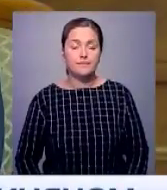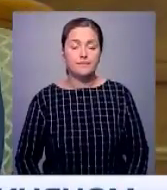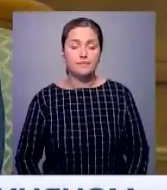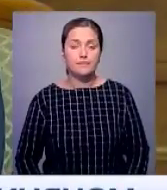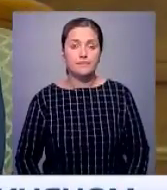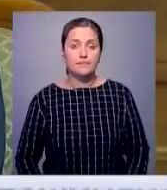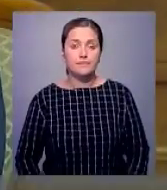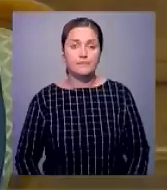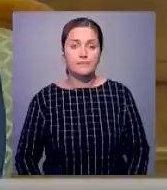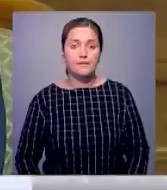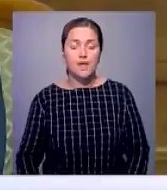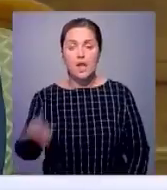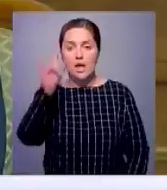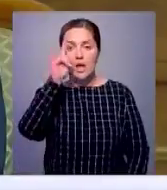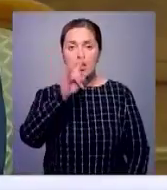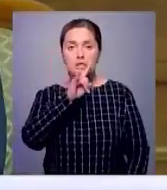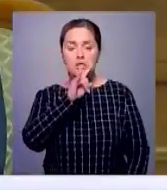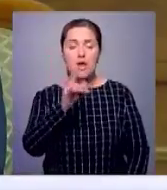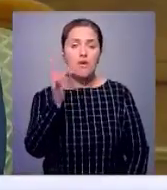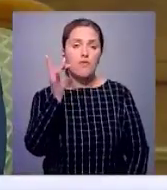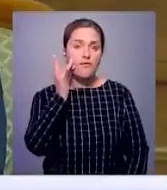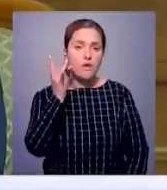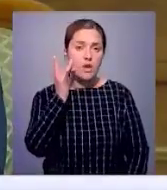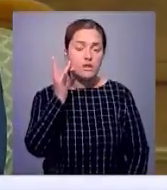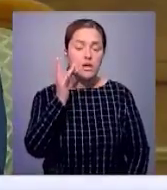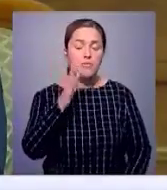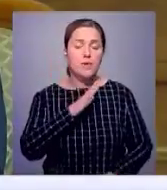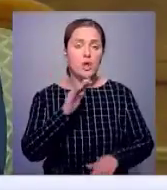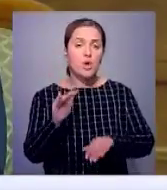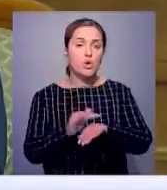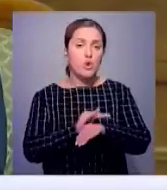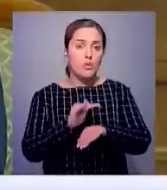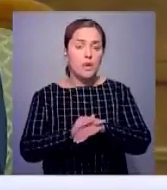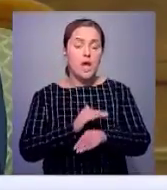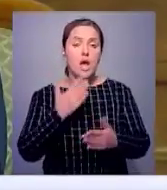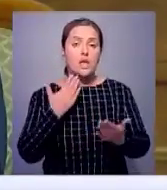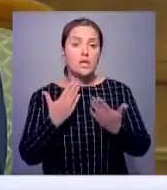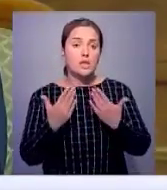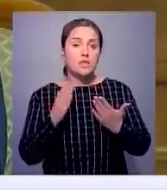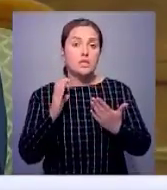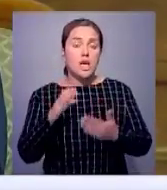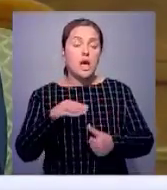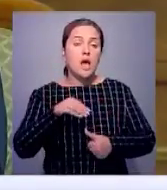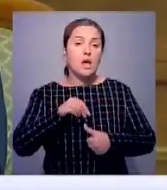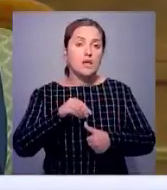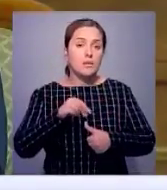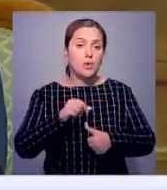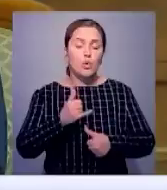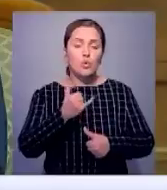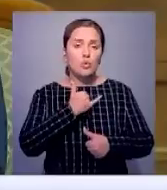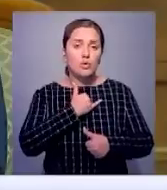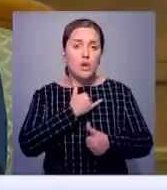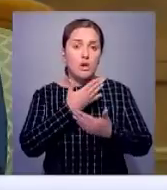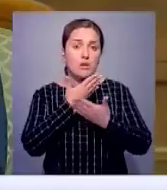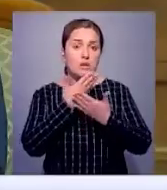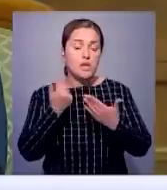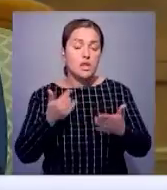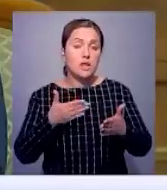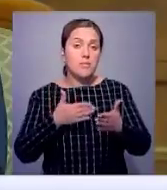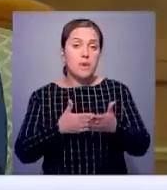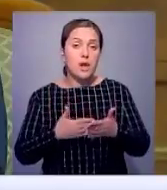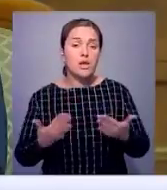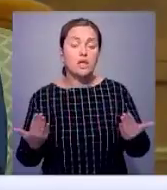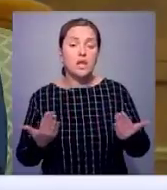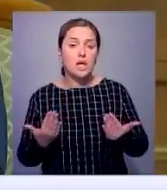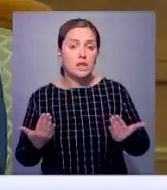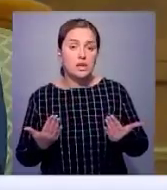У Казахстана всегда были ровные, добрые отношения с Арменией. И у нас нет препятствующих